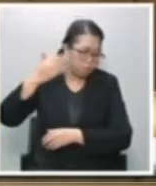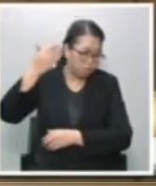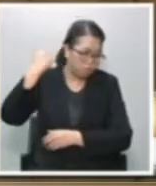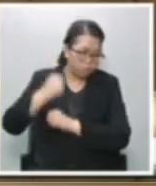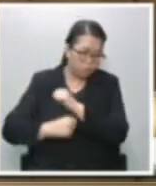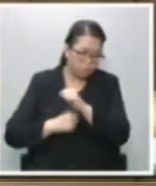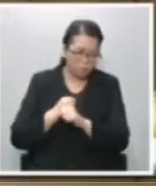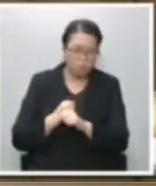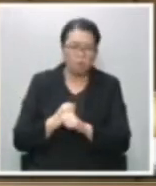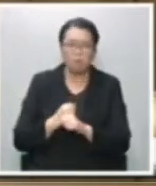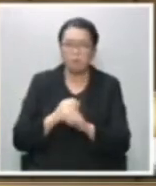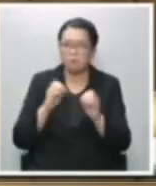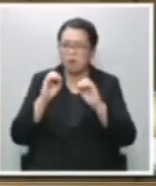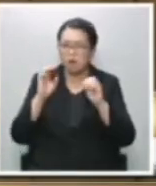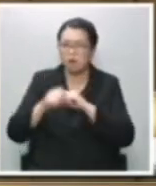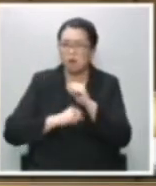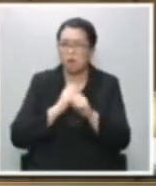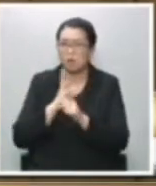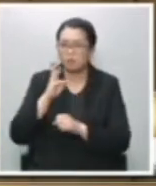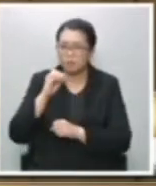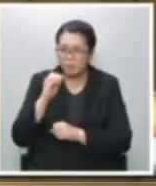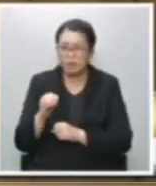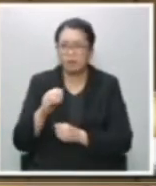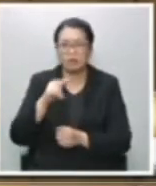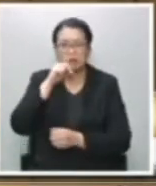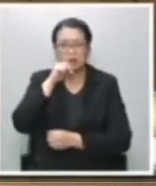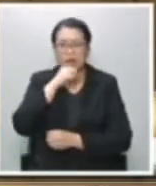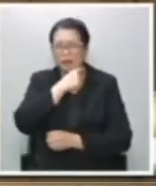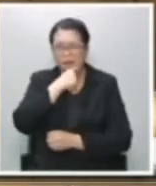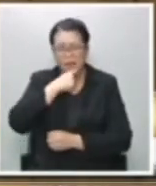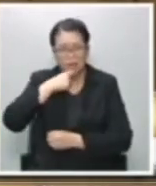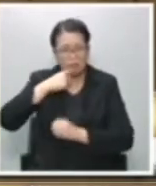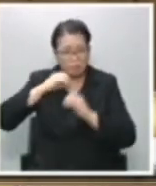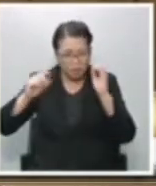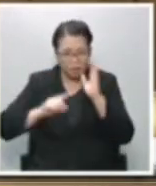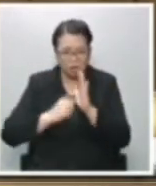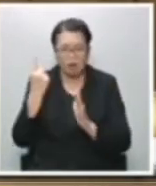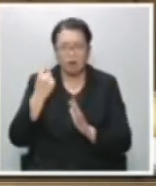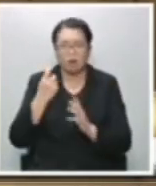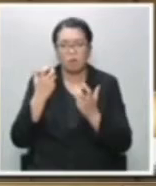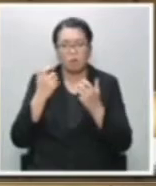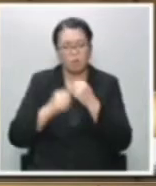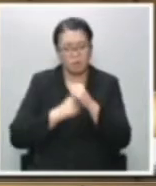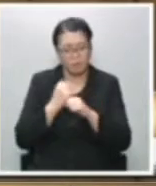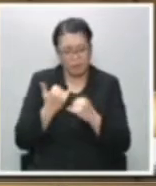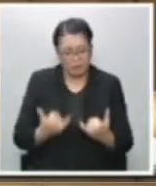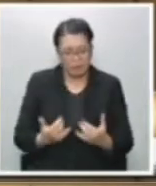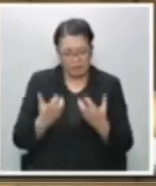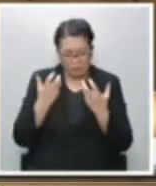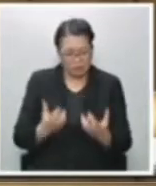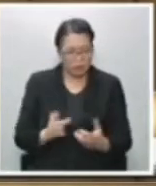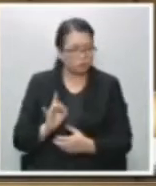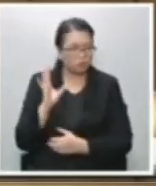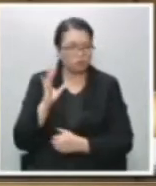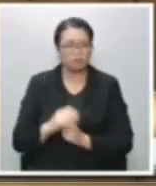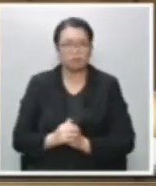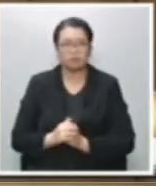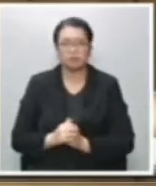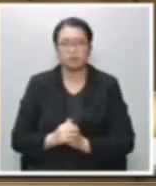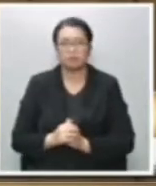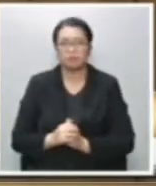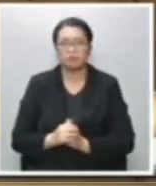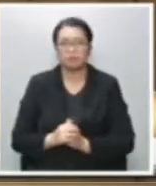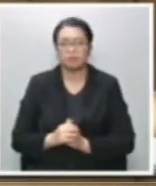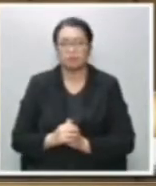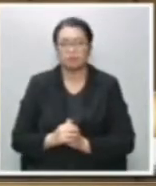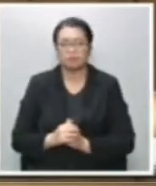ากปี2522ต่างกันเนี่ยนิดเดียวจากปริมาณน้ำฝนเนี่ยต่างกันนิดเดียวนะครับน้อยมากเกือบจะเรียกว่